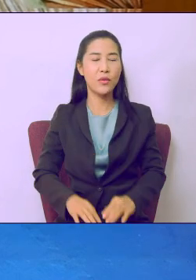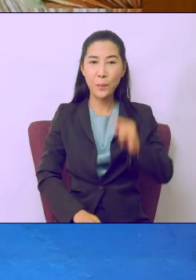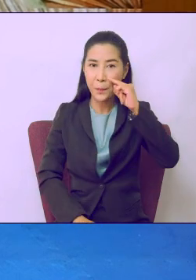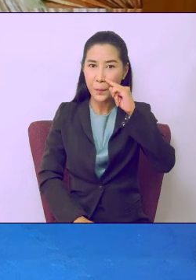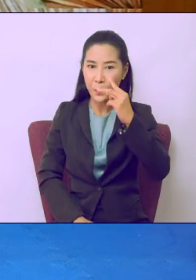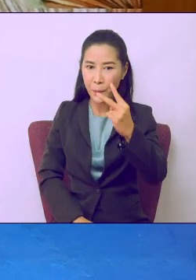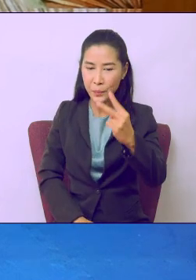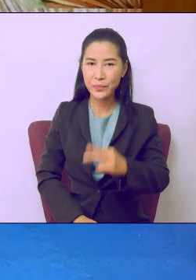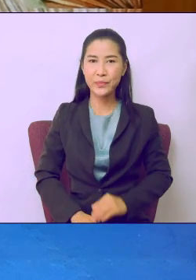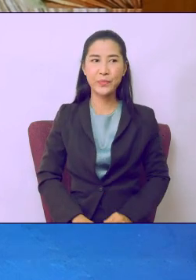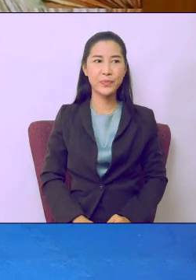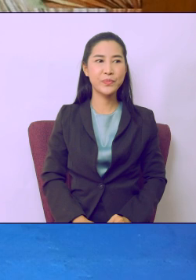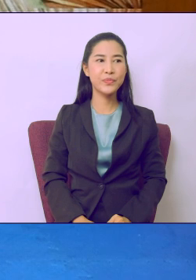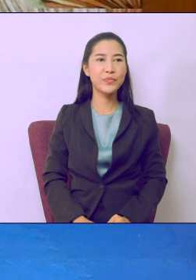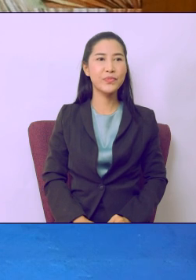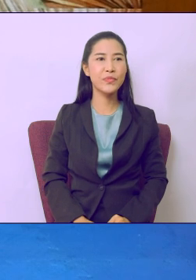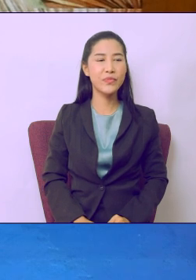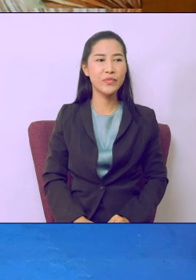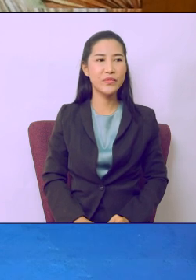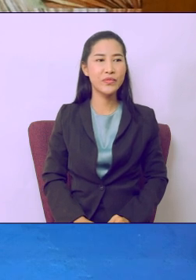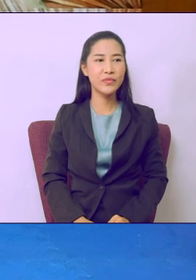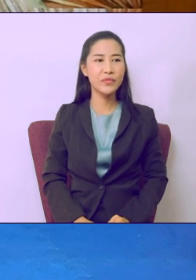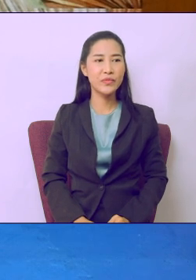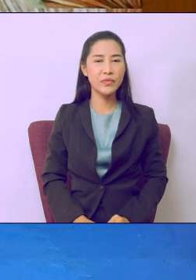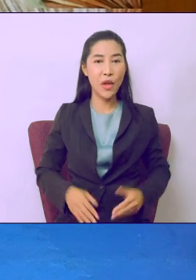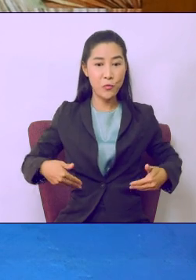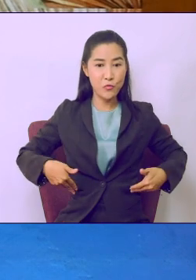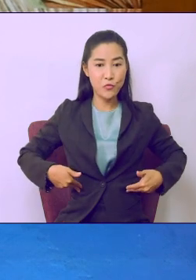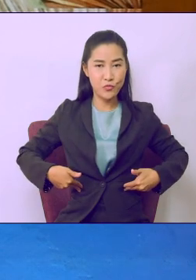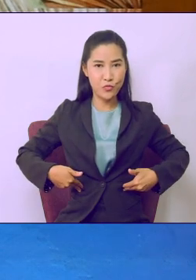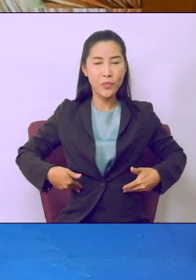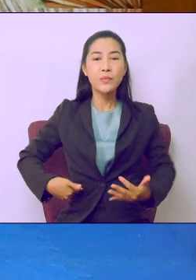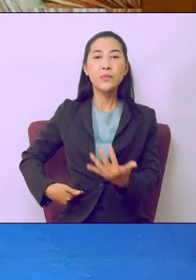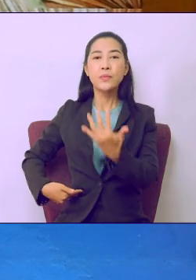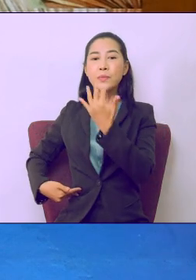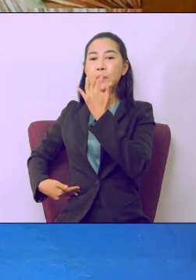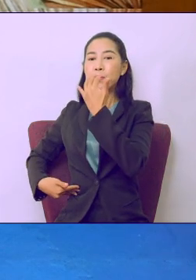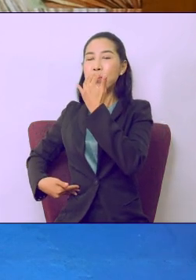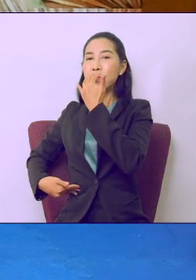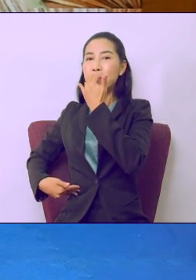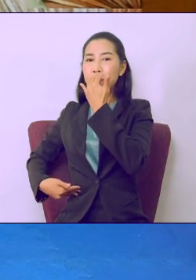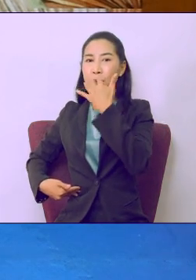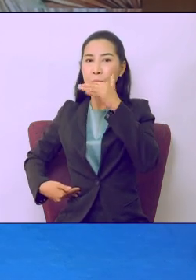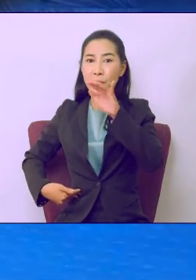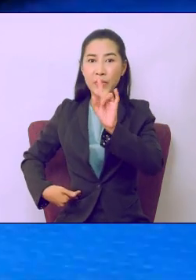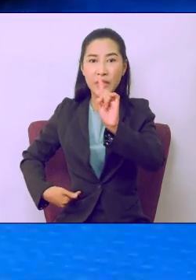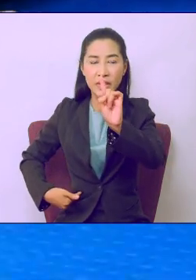ยังพร้อมนะพร้อมนะอ่ะมาสฝั่งฝฝั่งนี้ก่อนครับอ่ามาหายใจเข้าหายใจออกครับ